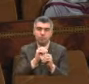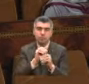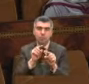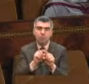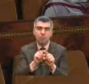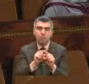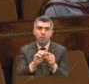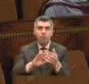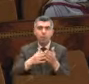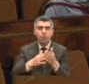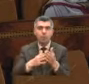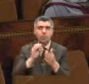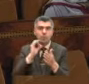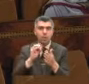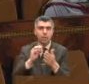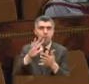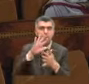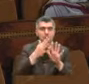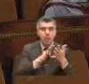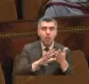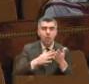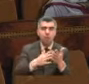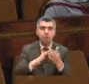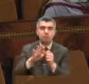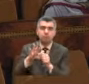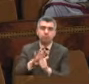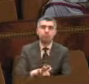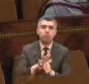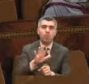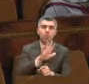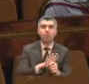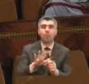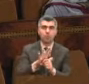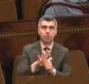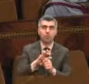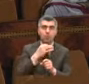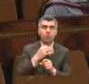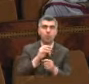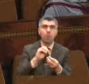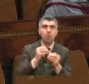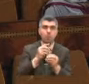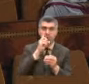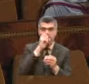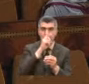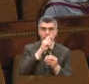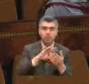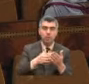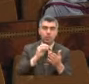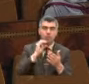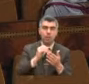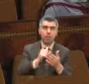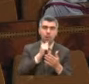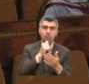والبعد البيئي لمناطق اللي اصلا كتعرف يعني ظاهره ديال التصحر وكتعرف اشكالات حقيقيه على مستوى المياه وعلى